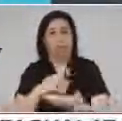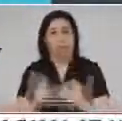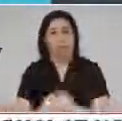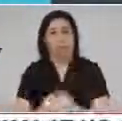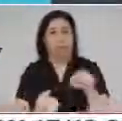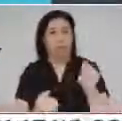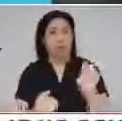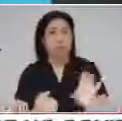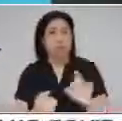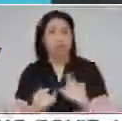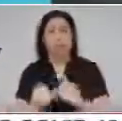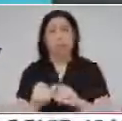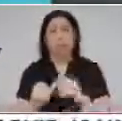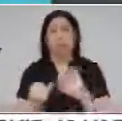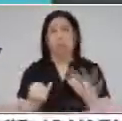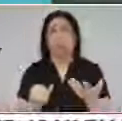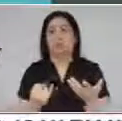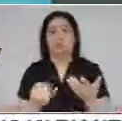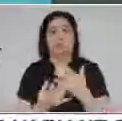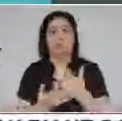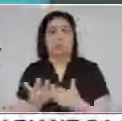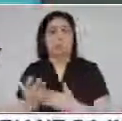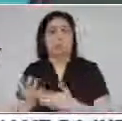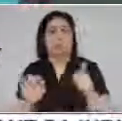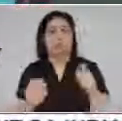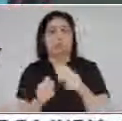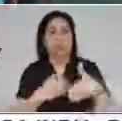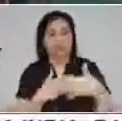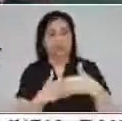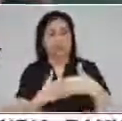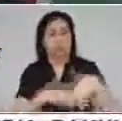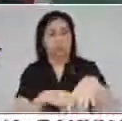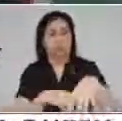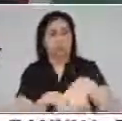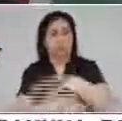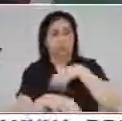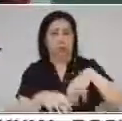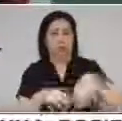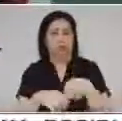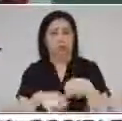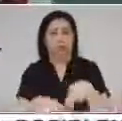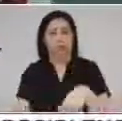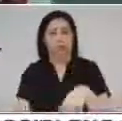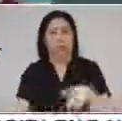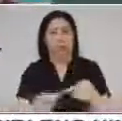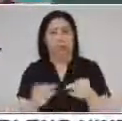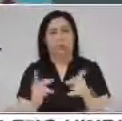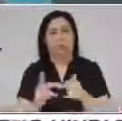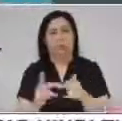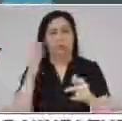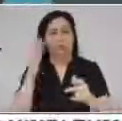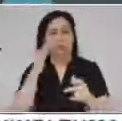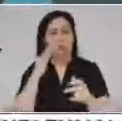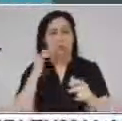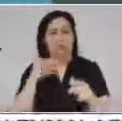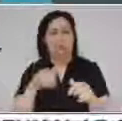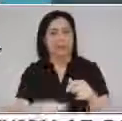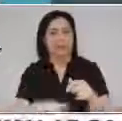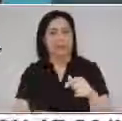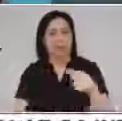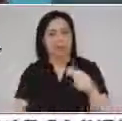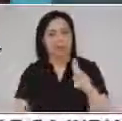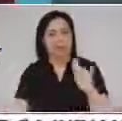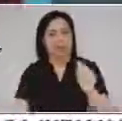at magsabi sila na ako at ang aking pamilya ay nagpunta dyan. Kaya isusurrender namin ang sarili namin para